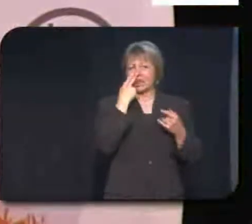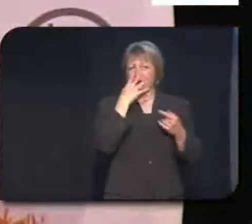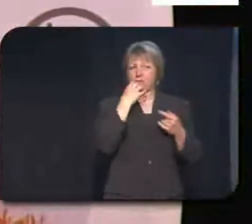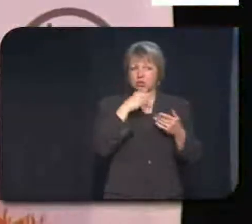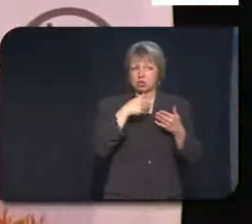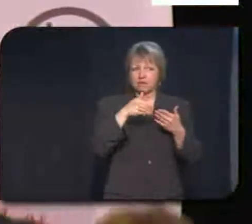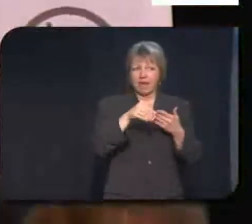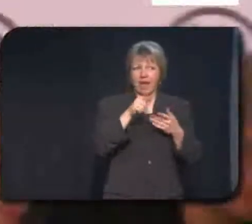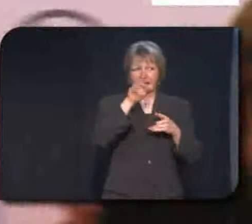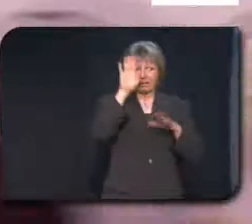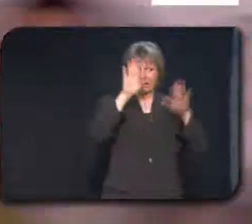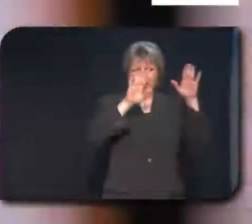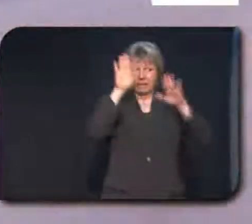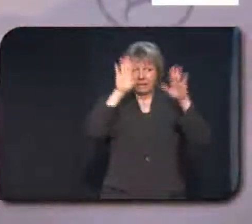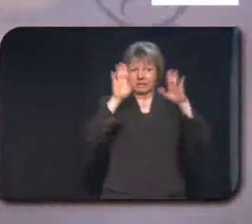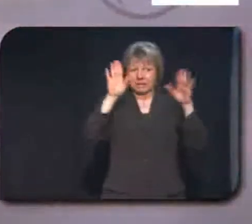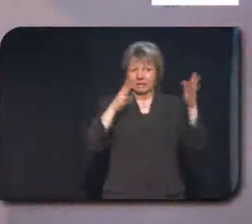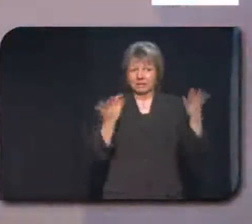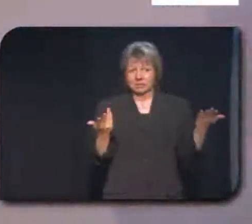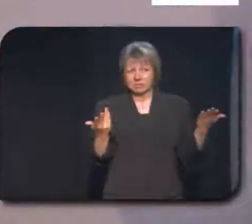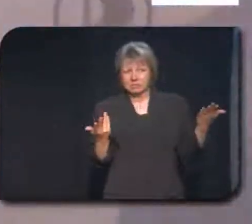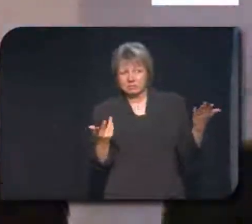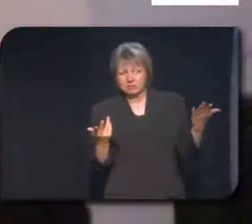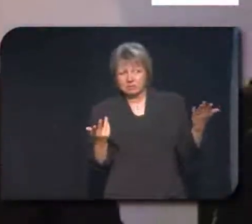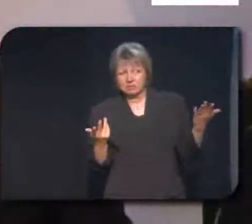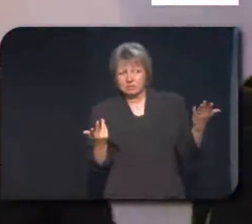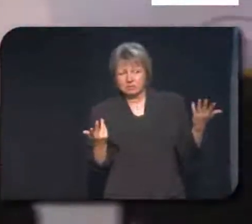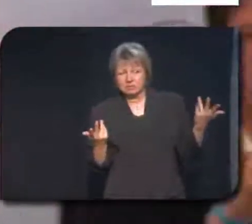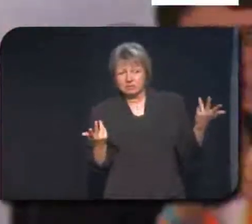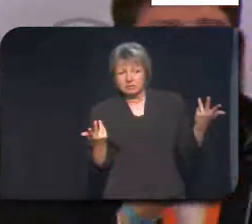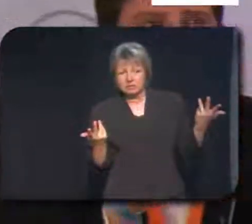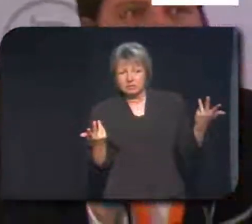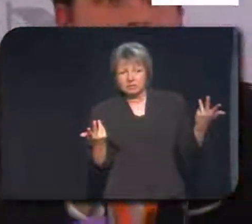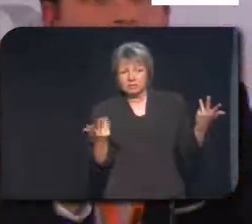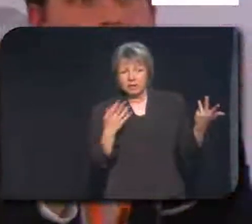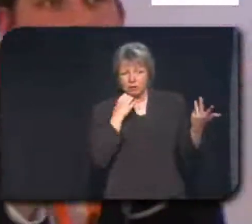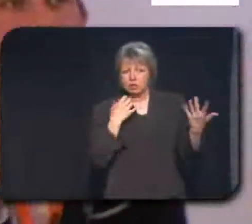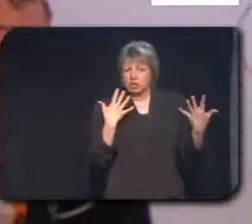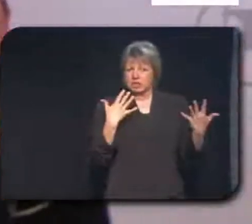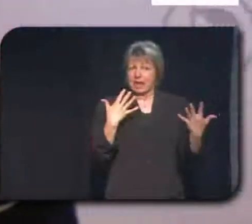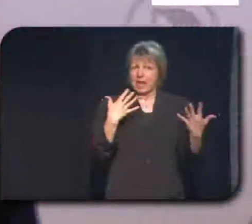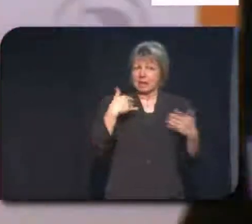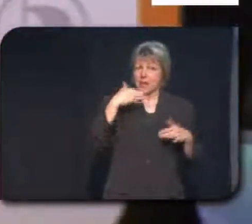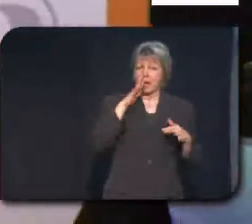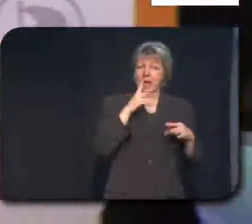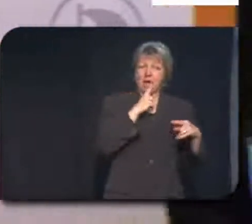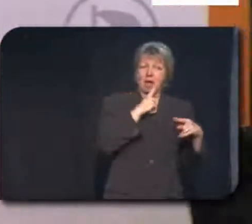die Grünen Stimmkarten wenn ihr bis zu zehn weitere Redebeiträge hören wollt und die lilanen wenn ihr das nicht wollt